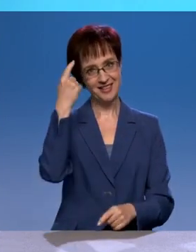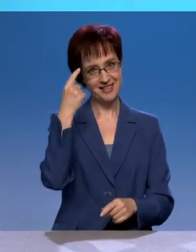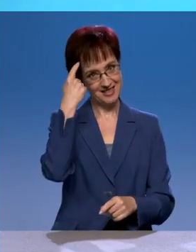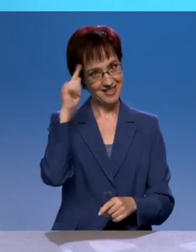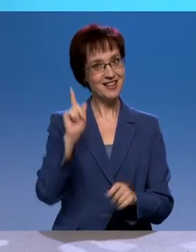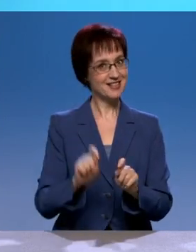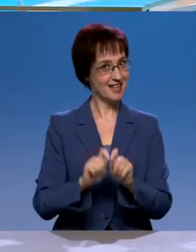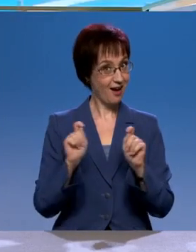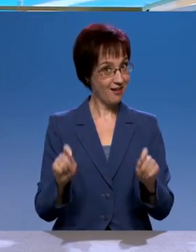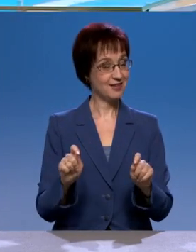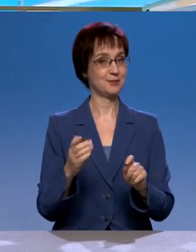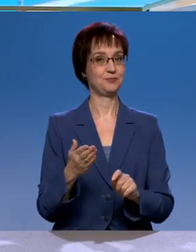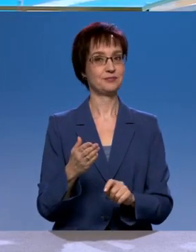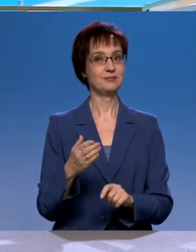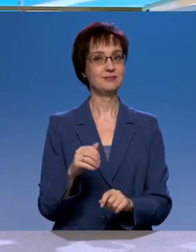Поклон, конечно, и